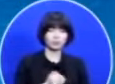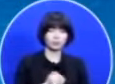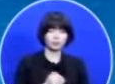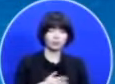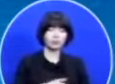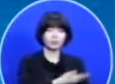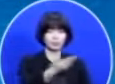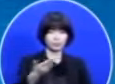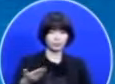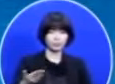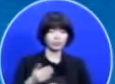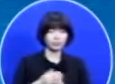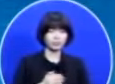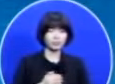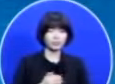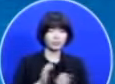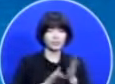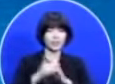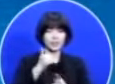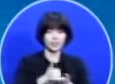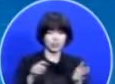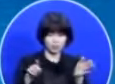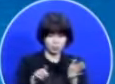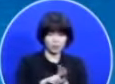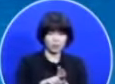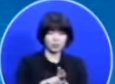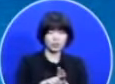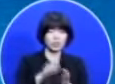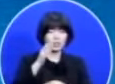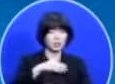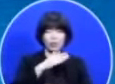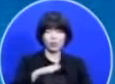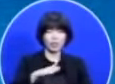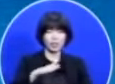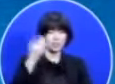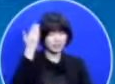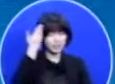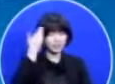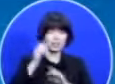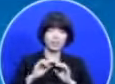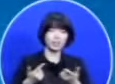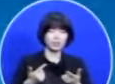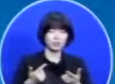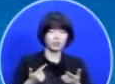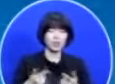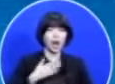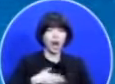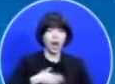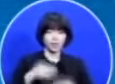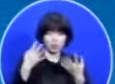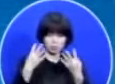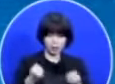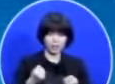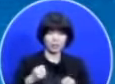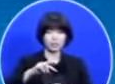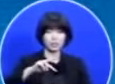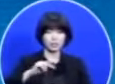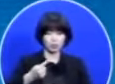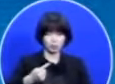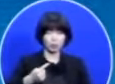여러분 예수를 믿는 것은 절대로 지식이 아닙니다 아는 게 많아 졌다고 믿음이 좋아진 것은